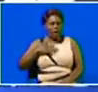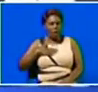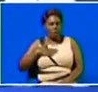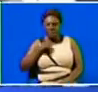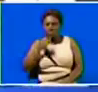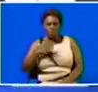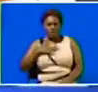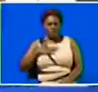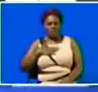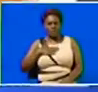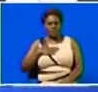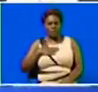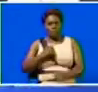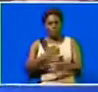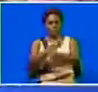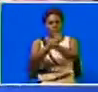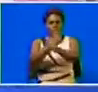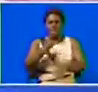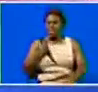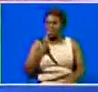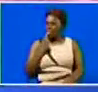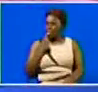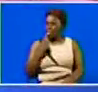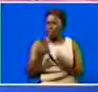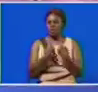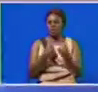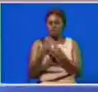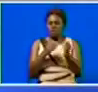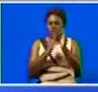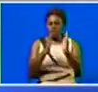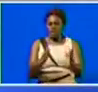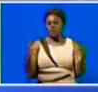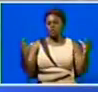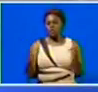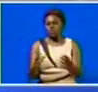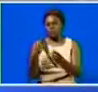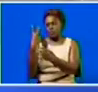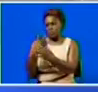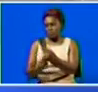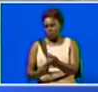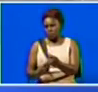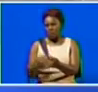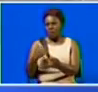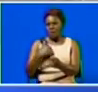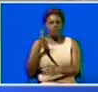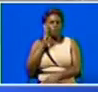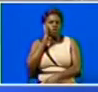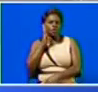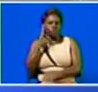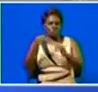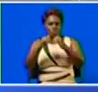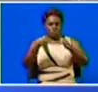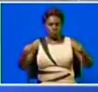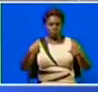yetu, tuchunge ulimi yetu. Matamshi haya ya viongozi na wakazi yanakuja kukiwa na nungono za nyufa miongoni